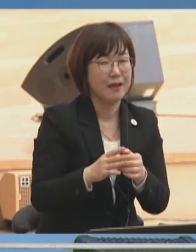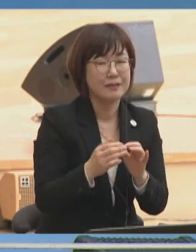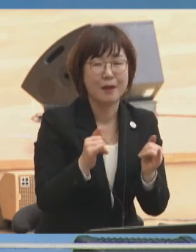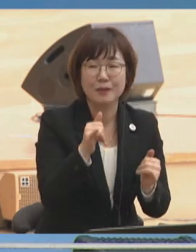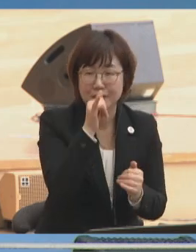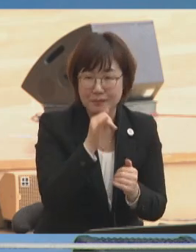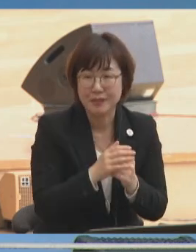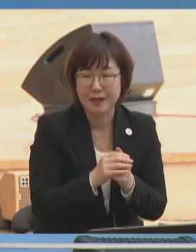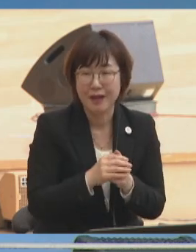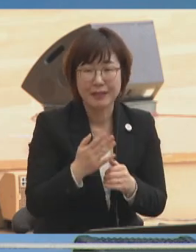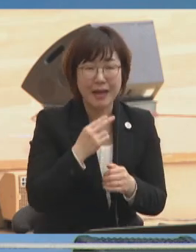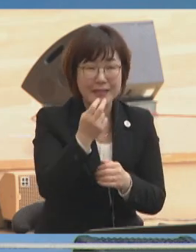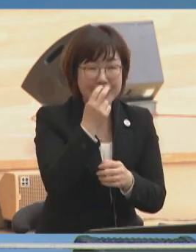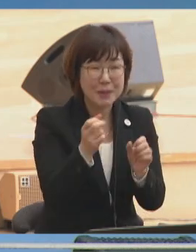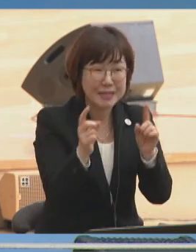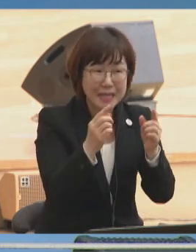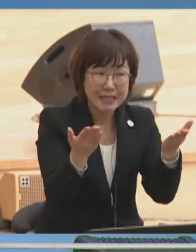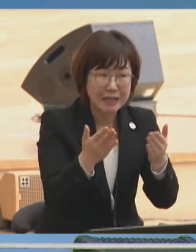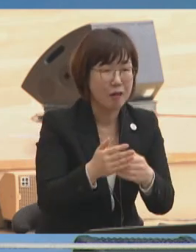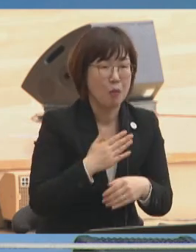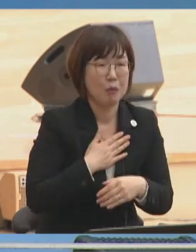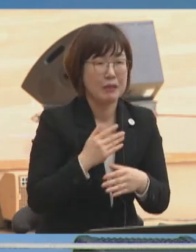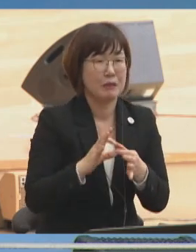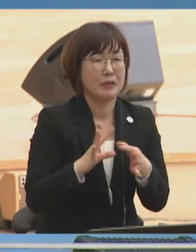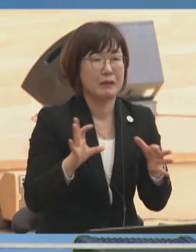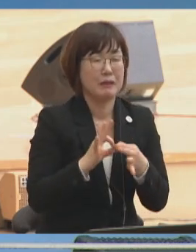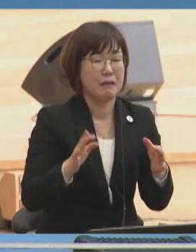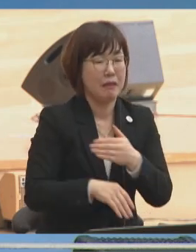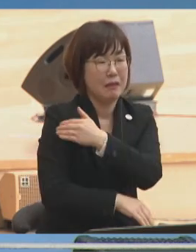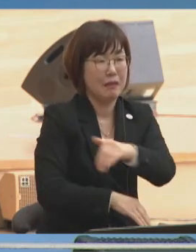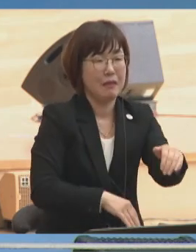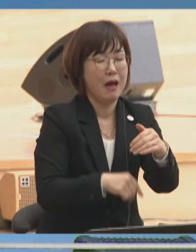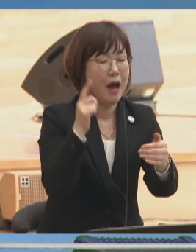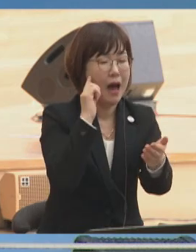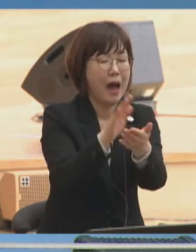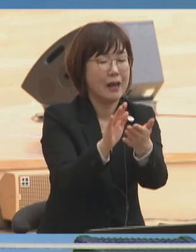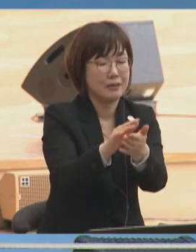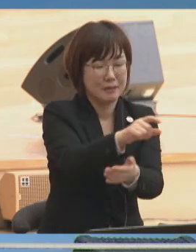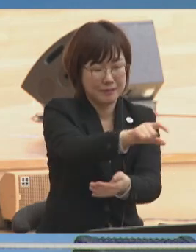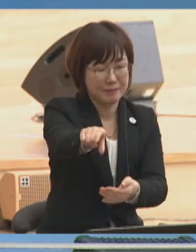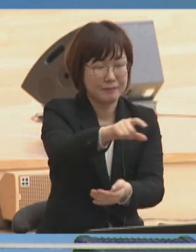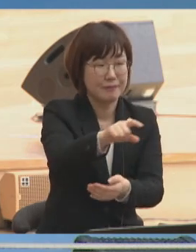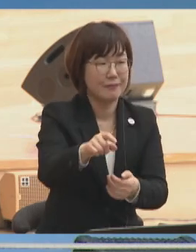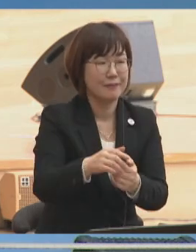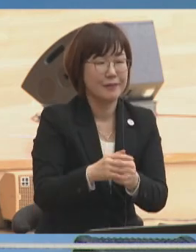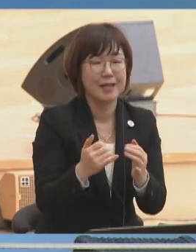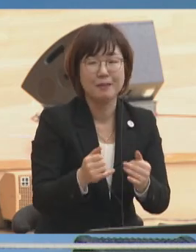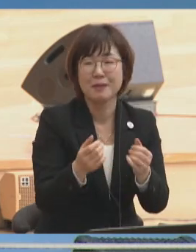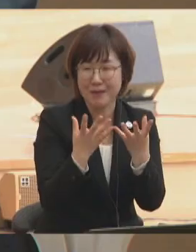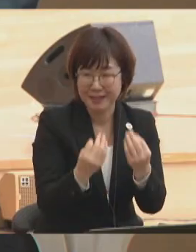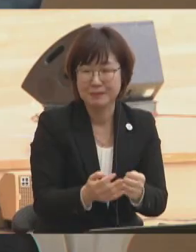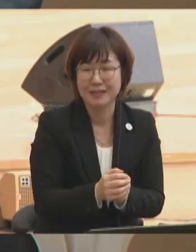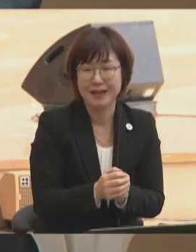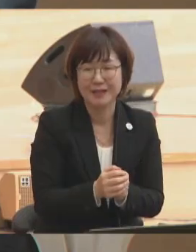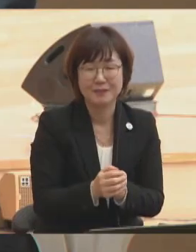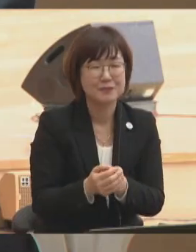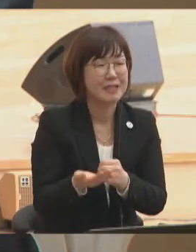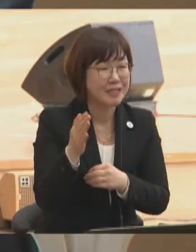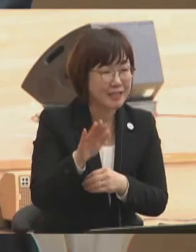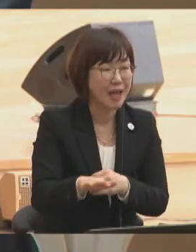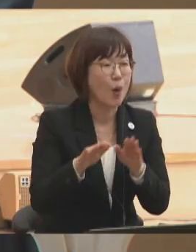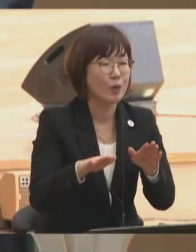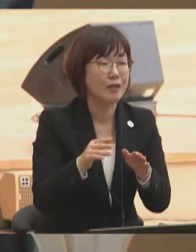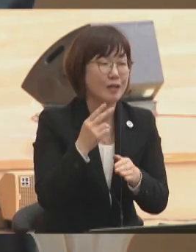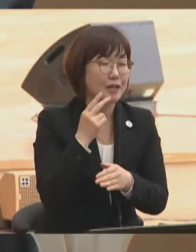일 못한다, 지 알아서 해야 되지 뭐. 근데 주님은 뭐라고 말씀하셨냐?